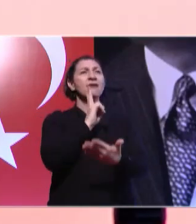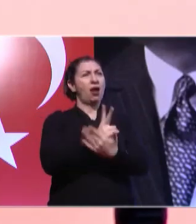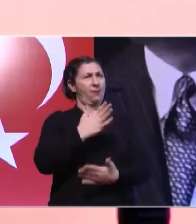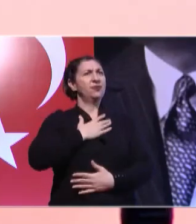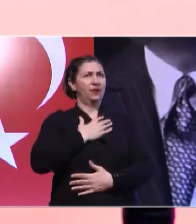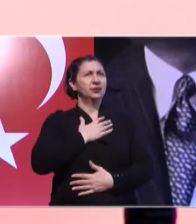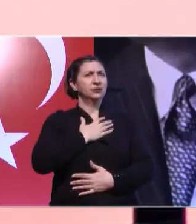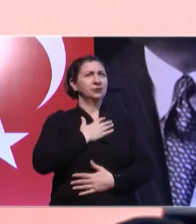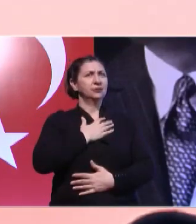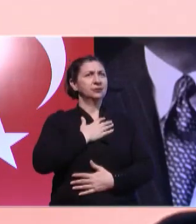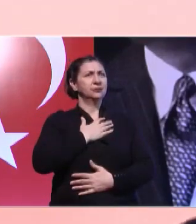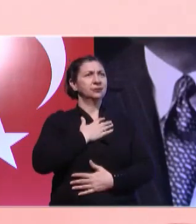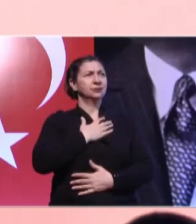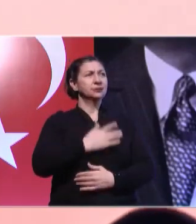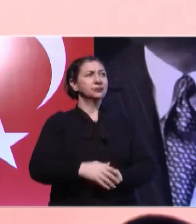var.